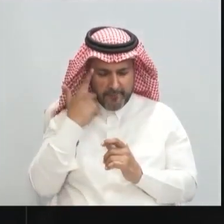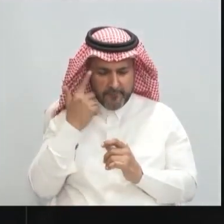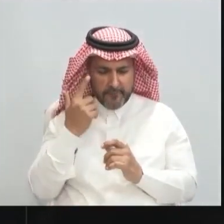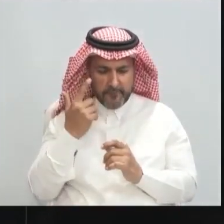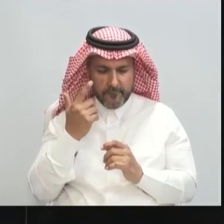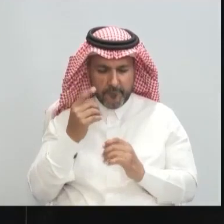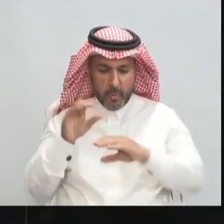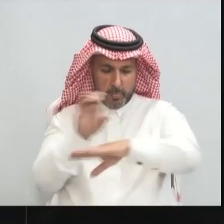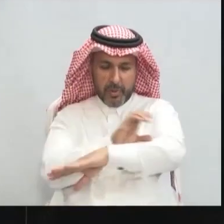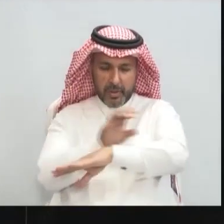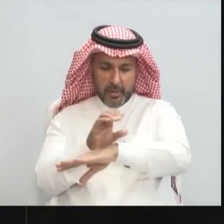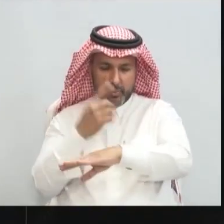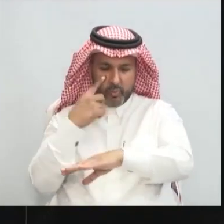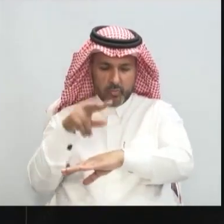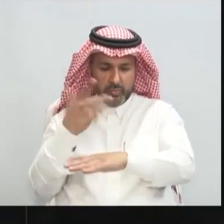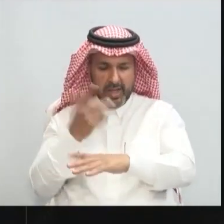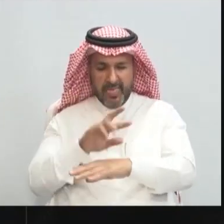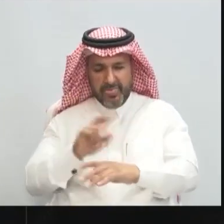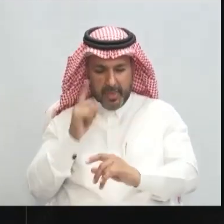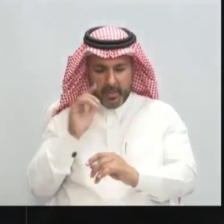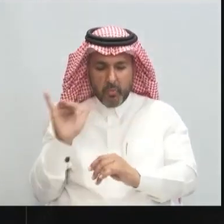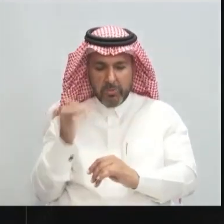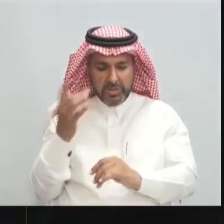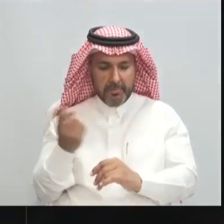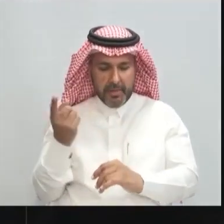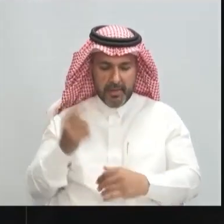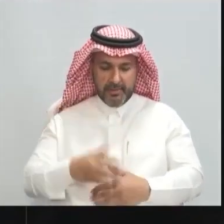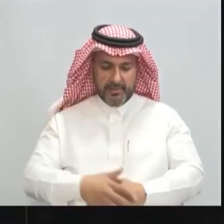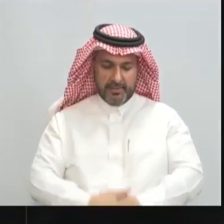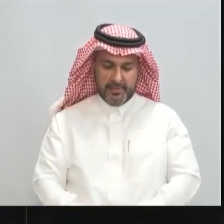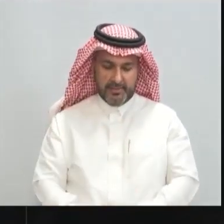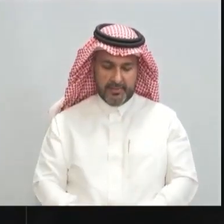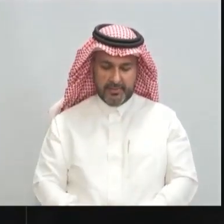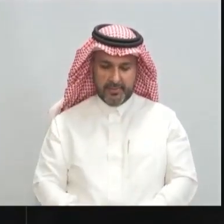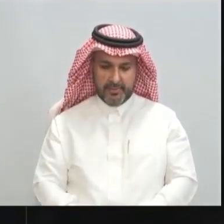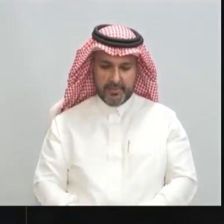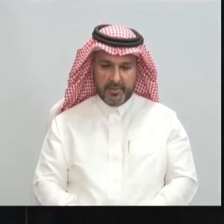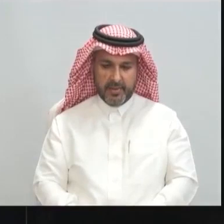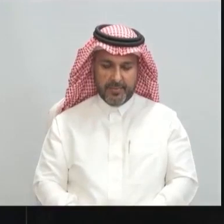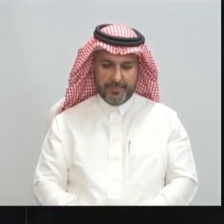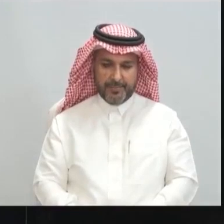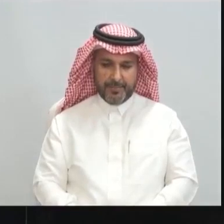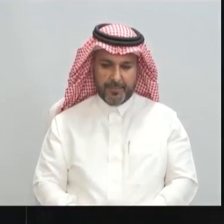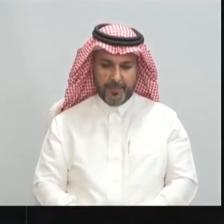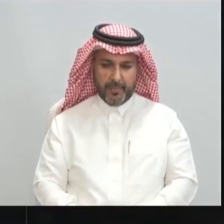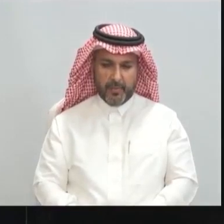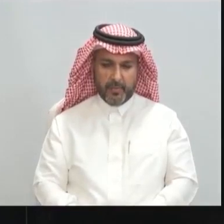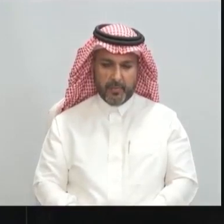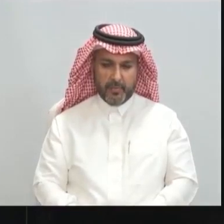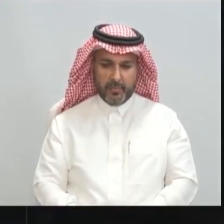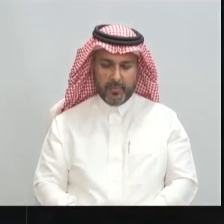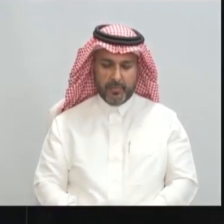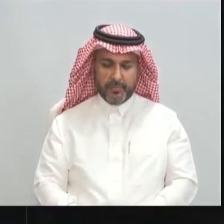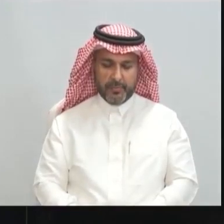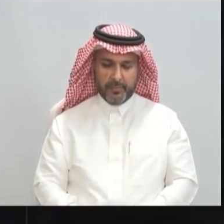وببطء كبير اما الان من خلال كما ذكرنا قنوات الاخرى العلاقات واي والشبكات المهنيه